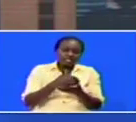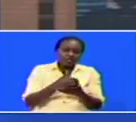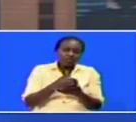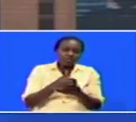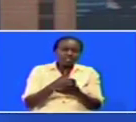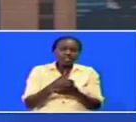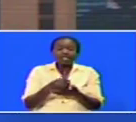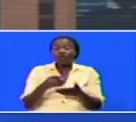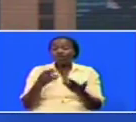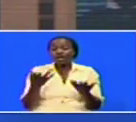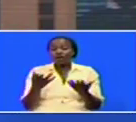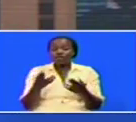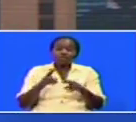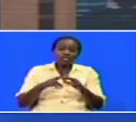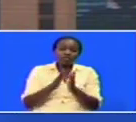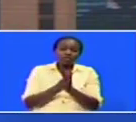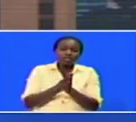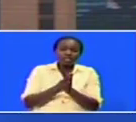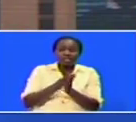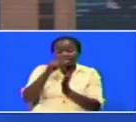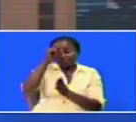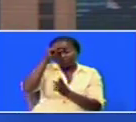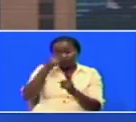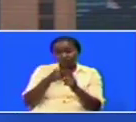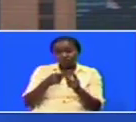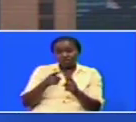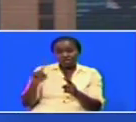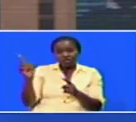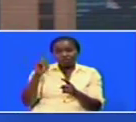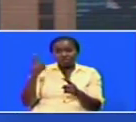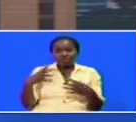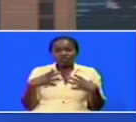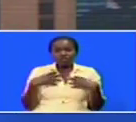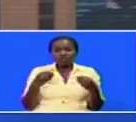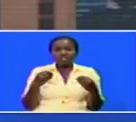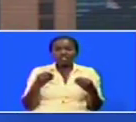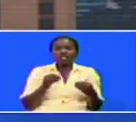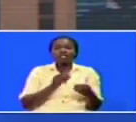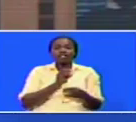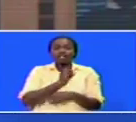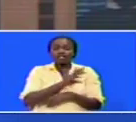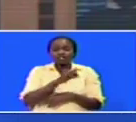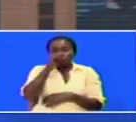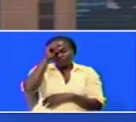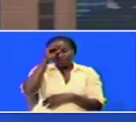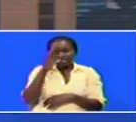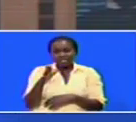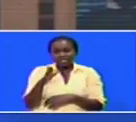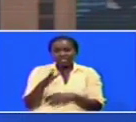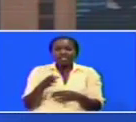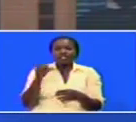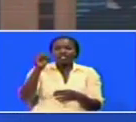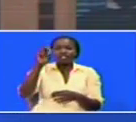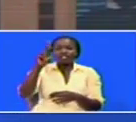washikadau kadhaa wa serikali kutoka wizara ya afya, baraza la magavana, kutoka Salaries and